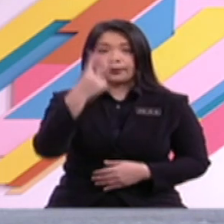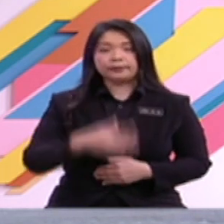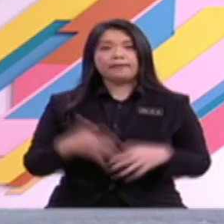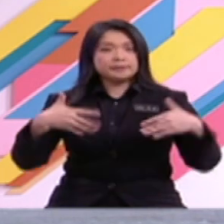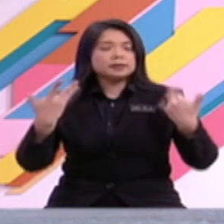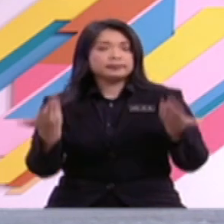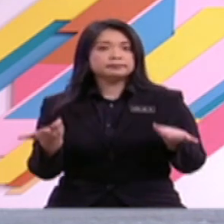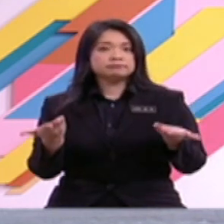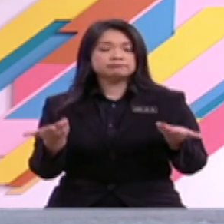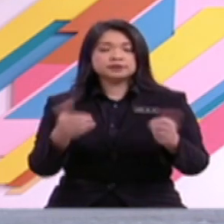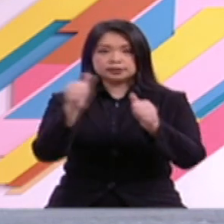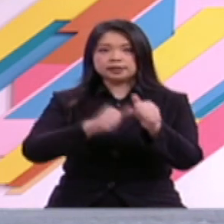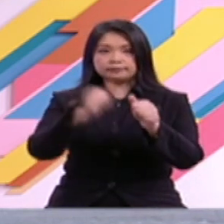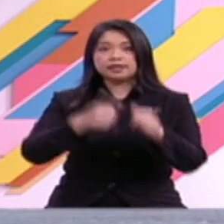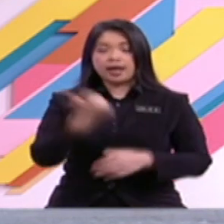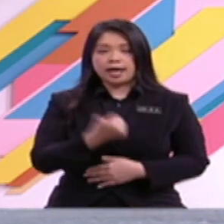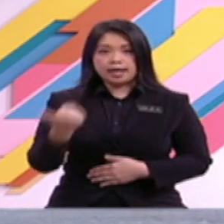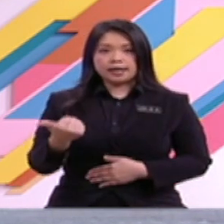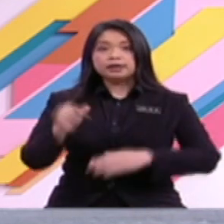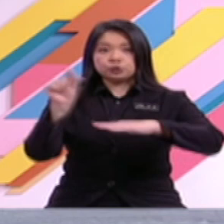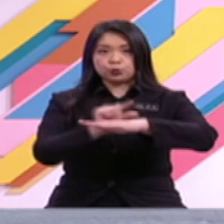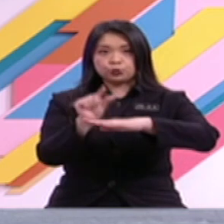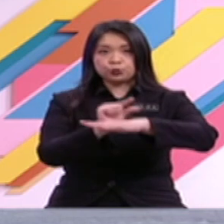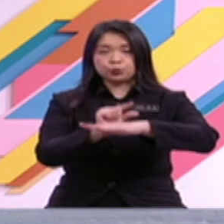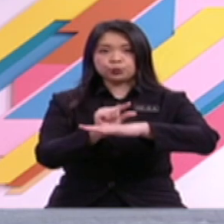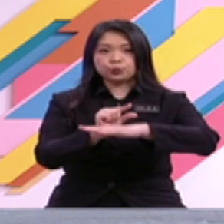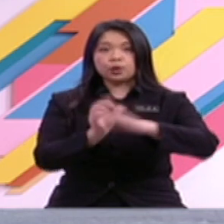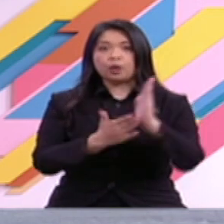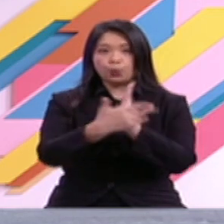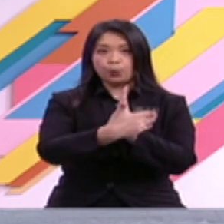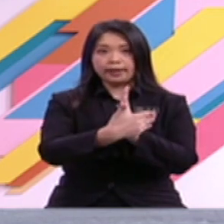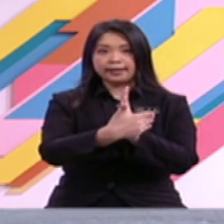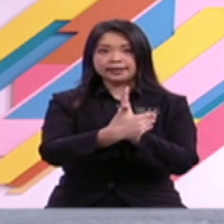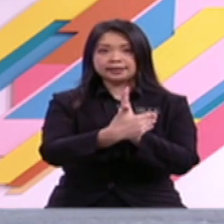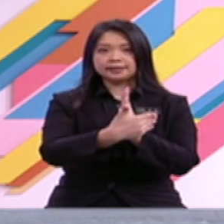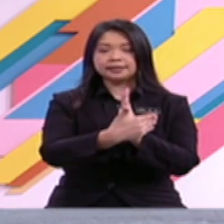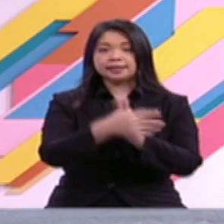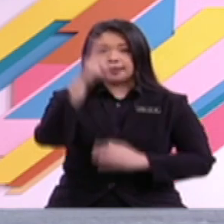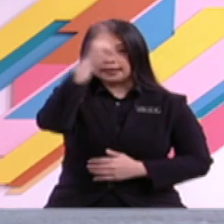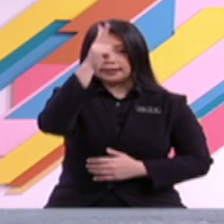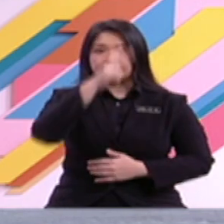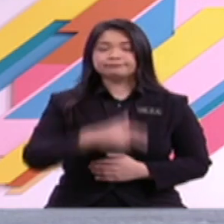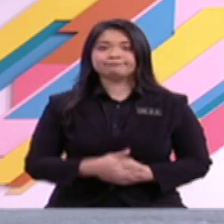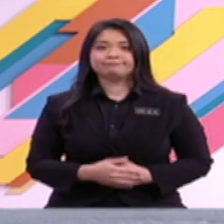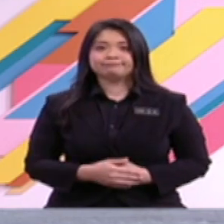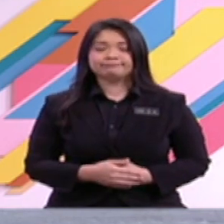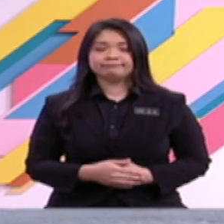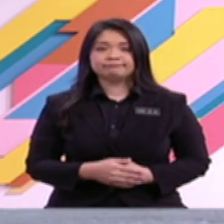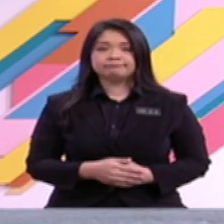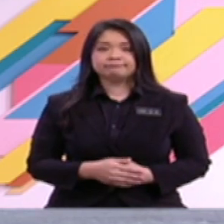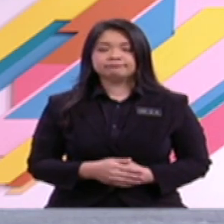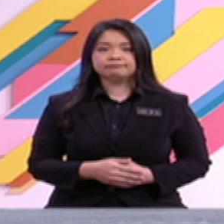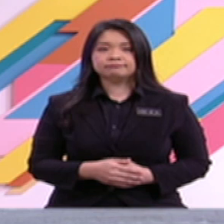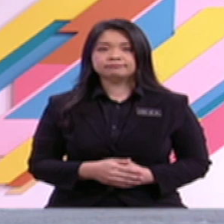Macam mana setiap ayah ini digunakan oleh kerajaan laut nanya oke walaupun